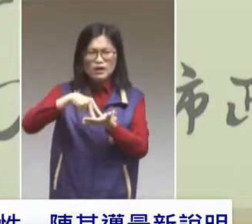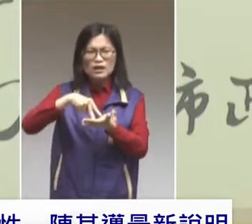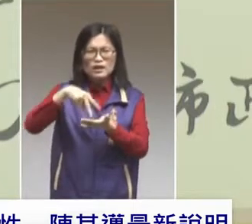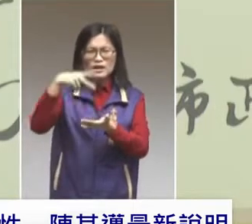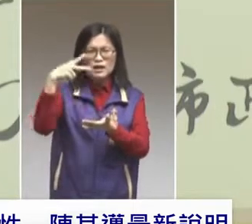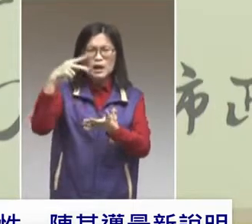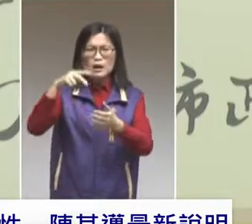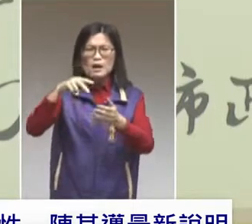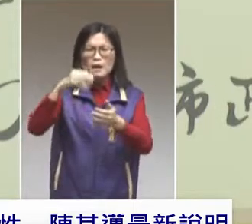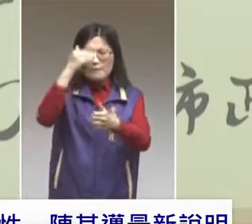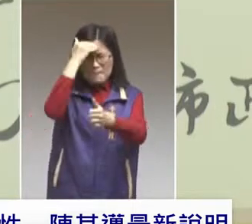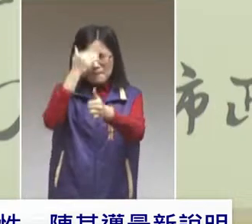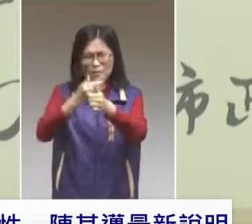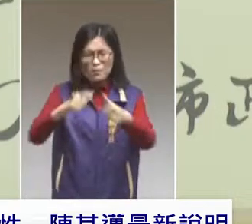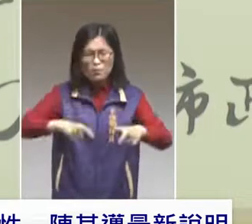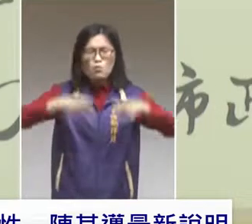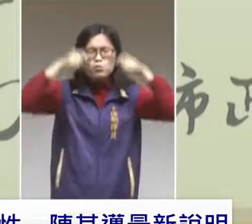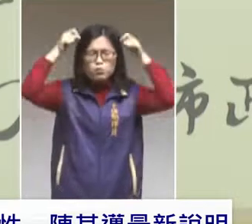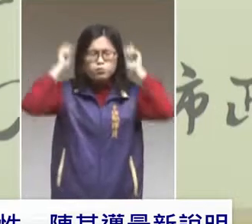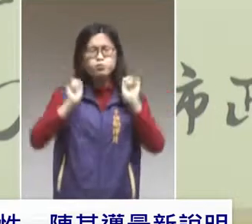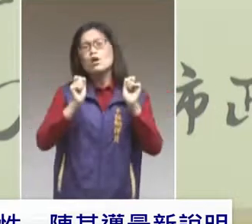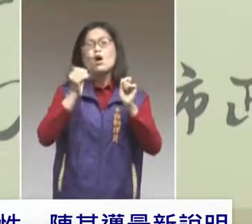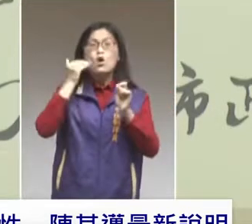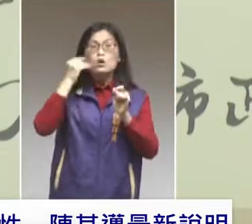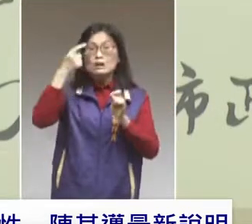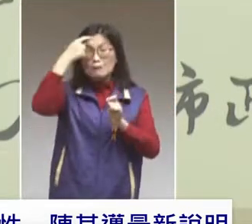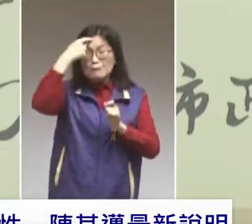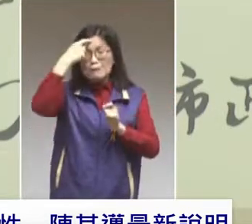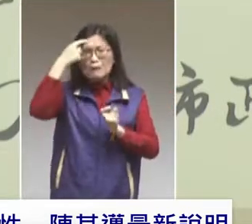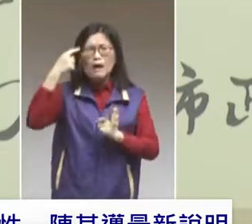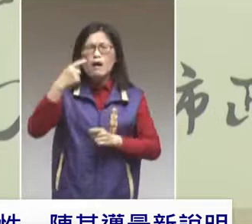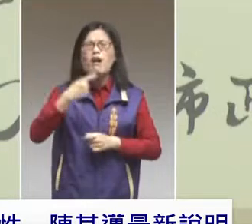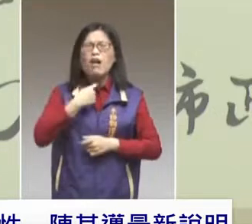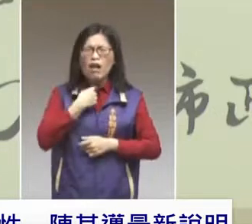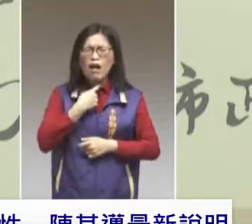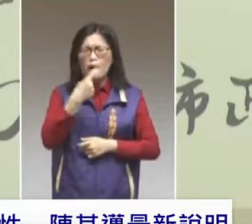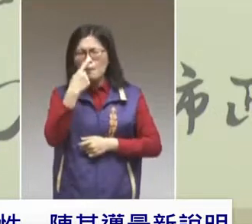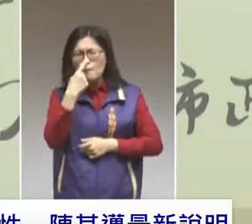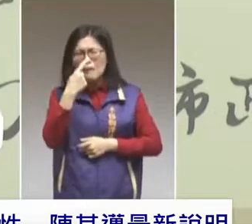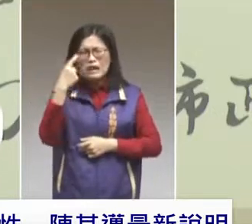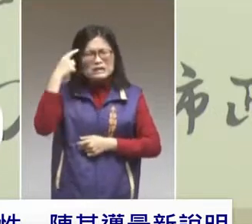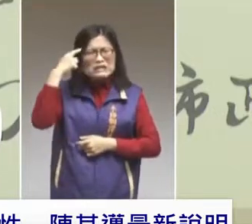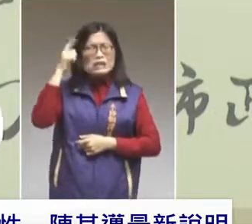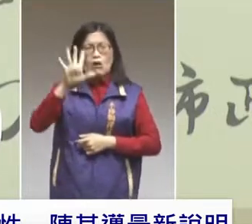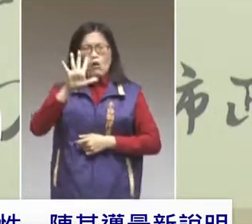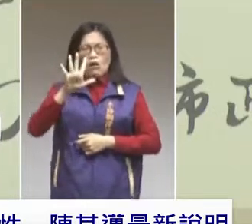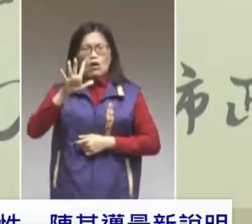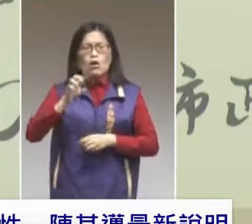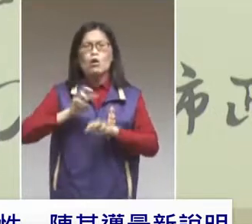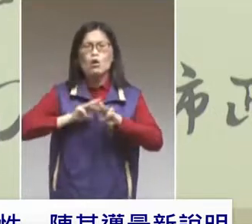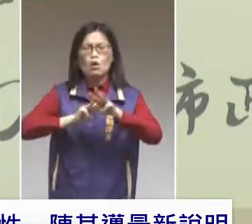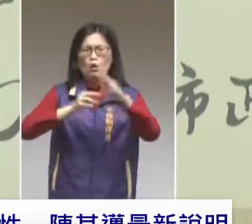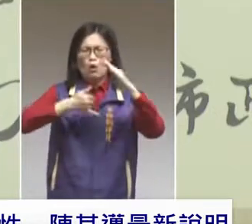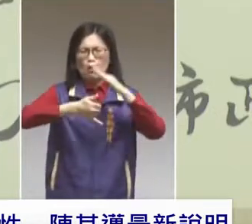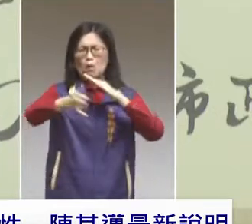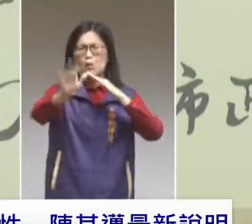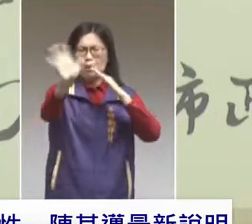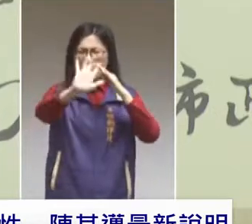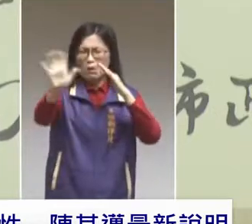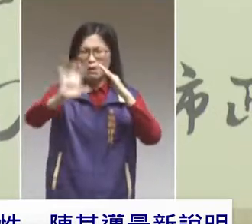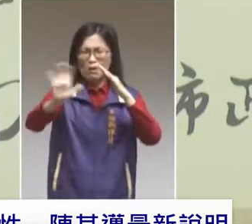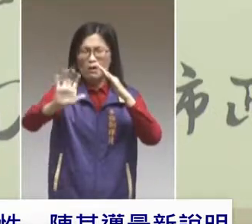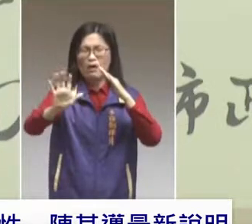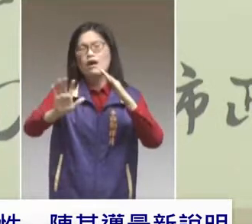你如果站起来的时候就拜托你把口罩要挂起来你如果有症状这当然你就尽量不能出